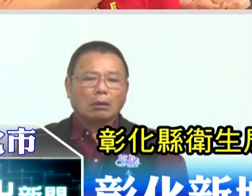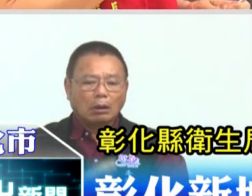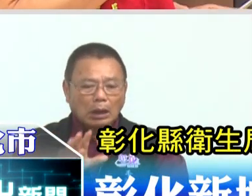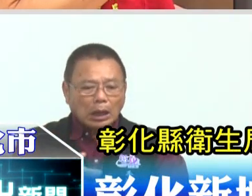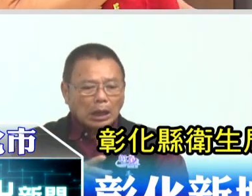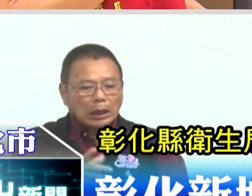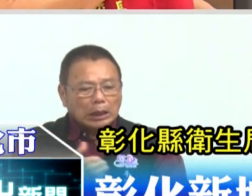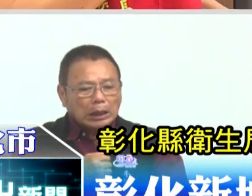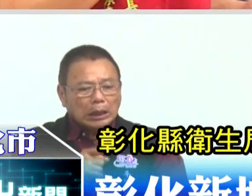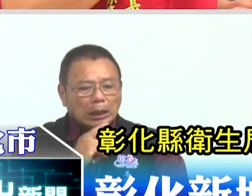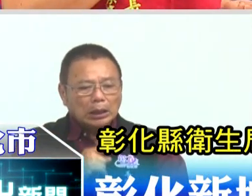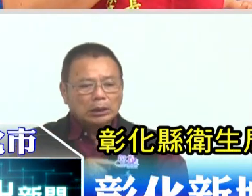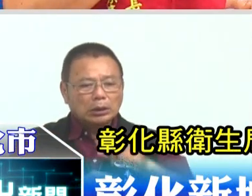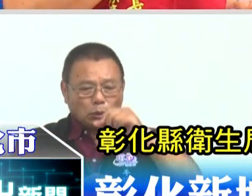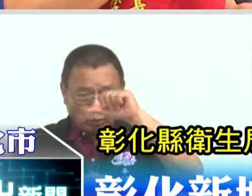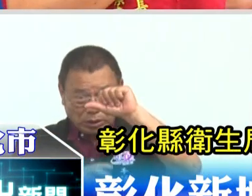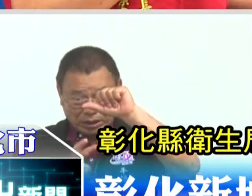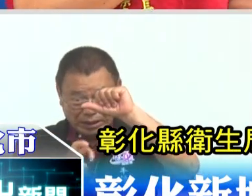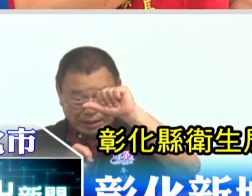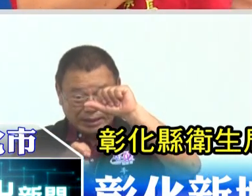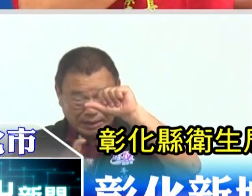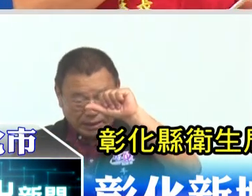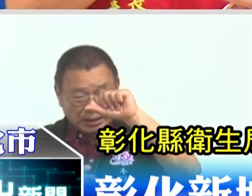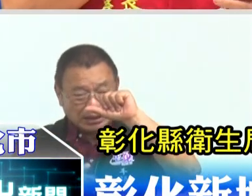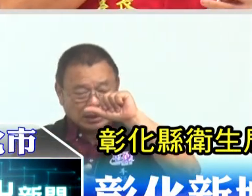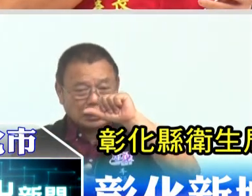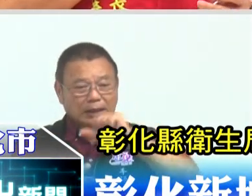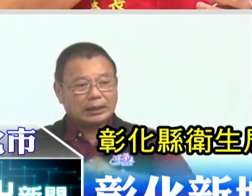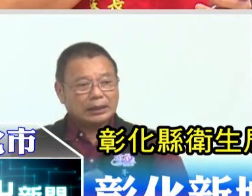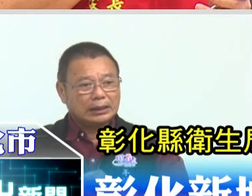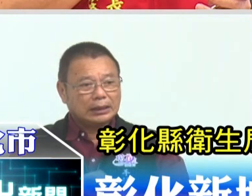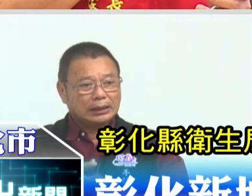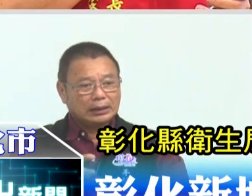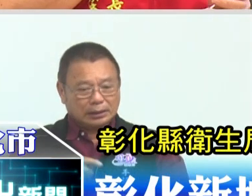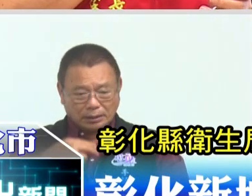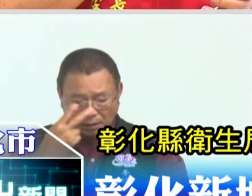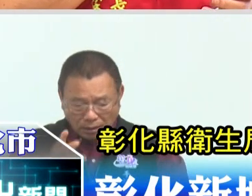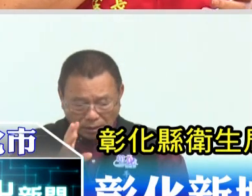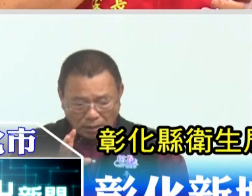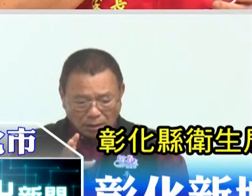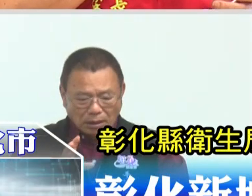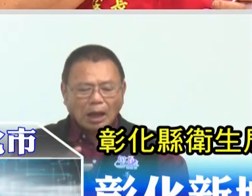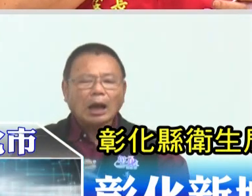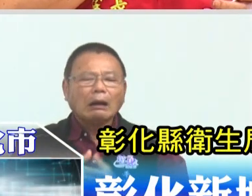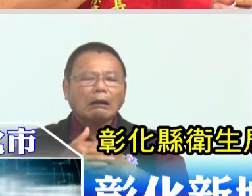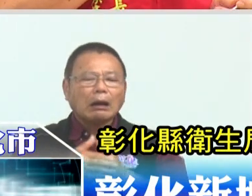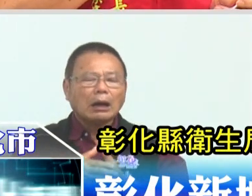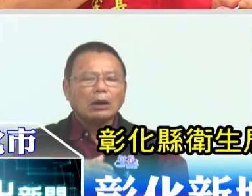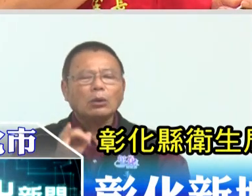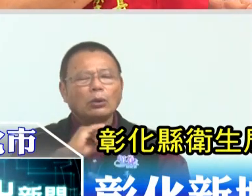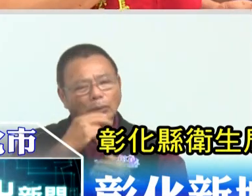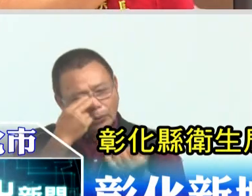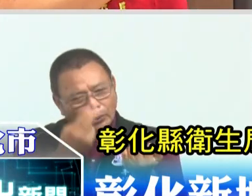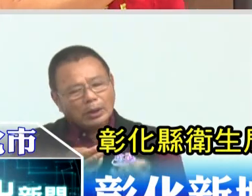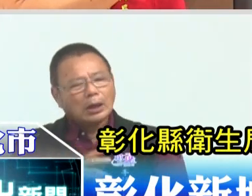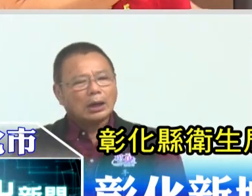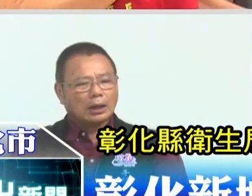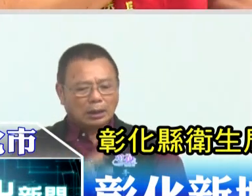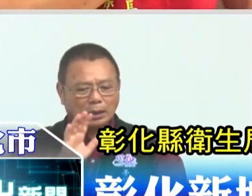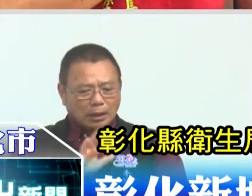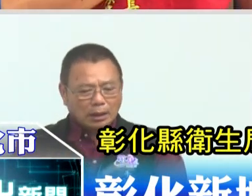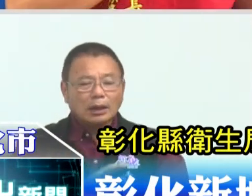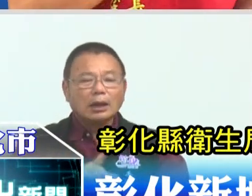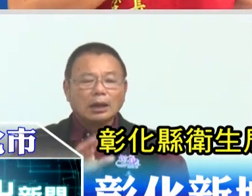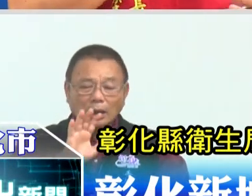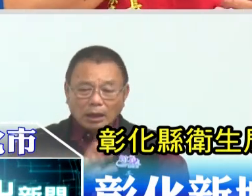道他是在5月21日来看这个养生馆里面的一个入籍的女士，之后呢，他